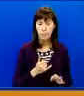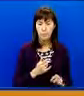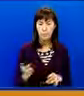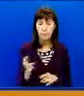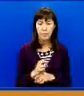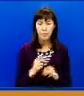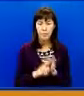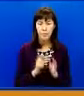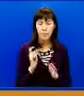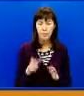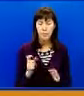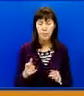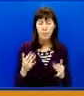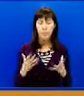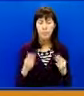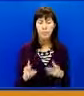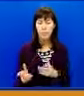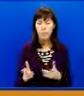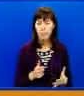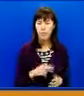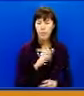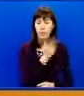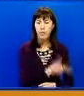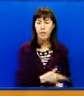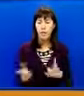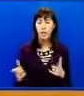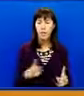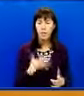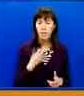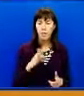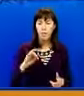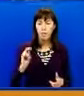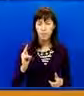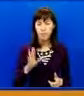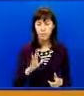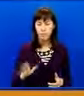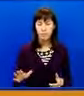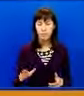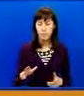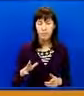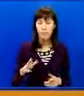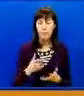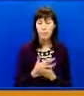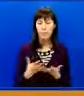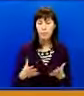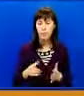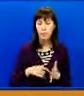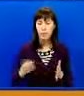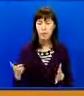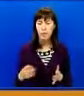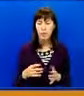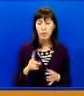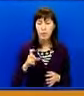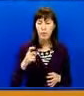посетили 17 тысяч человек. На сегодняшний день производственная мощность фабрики составляет 5 миллионов квадратных метров ковровых изделий. Стоит отметить,